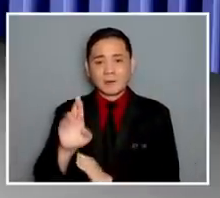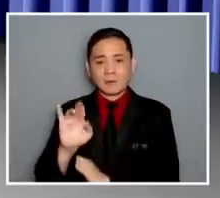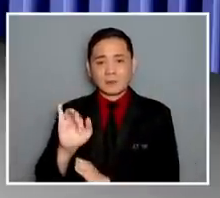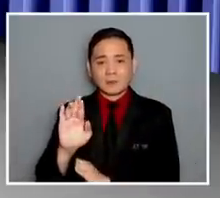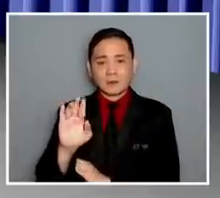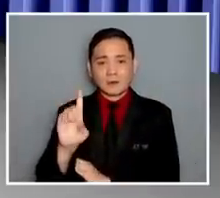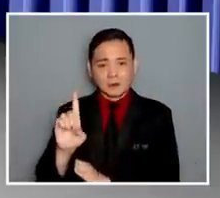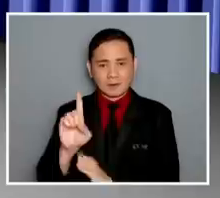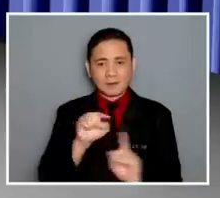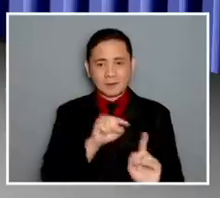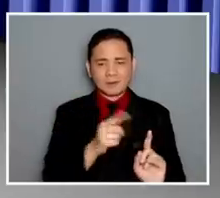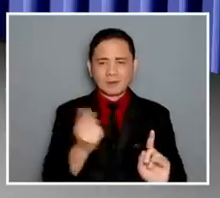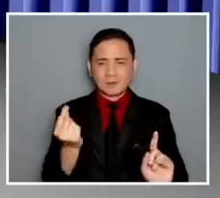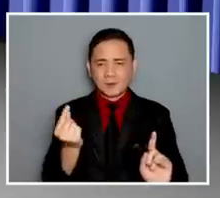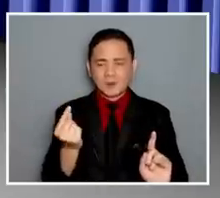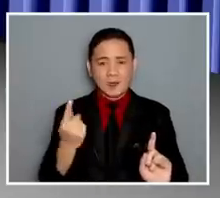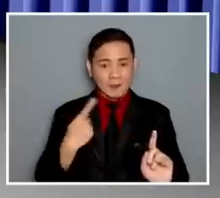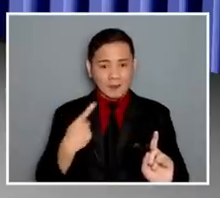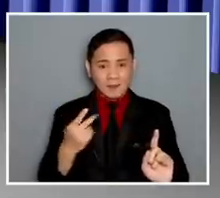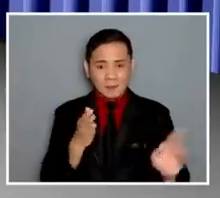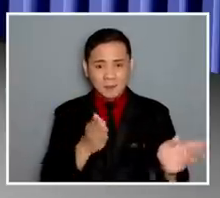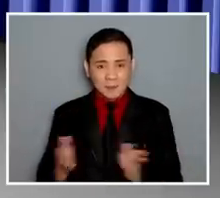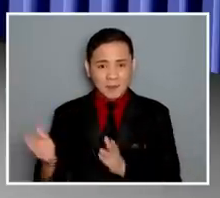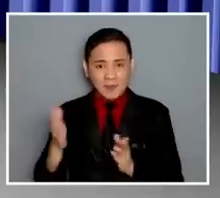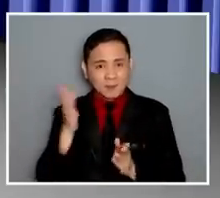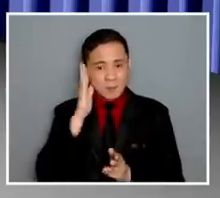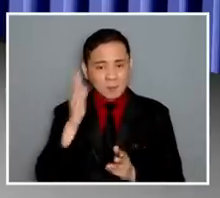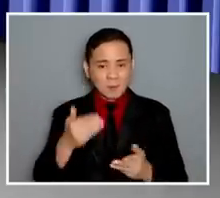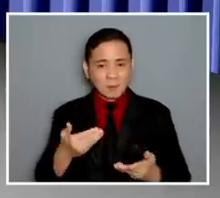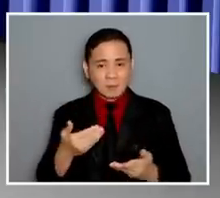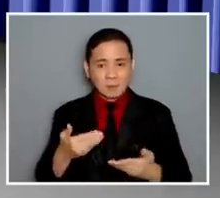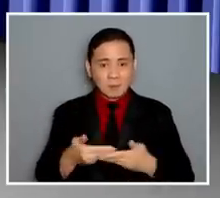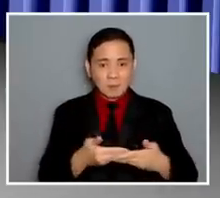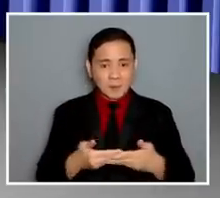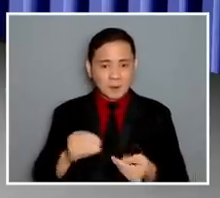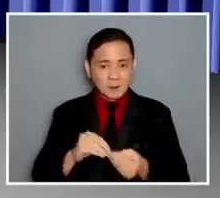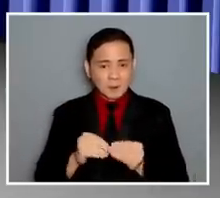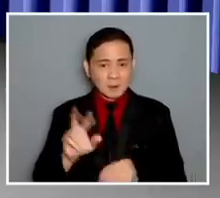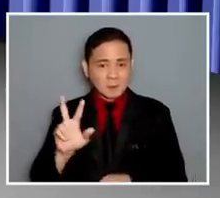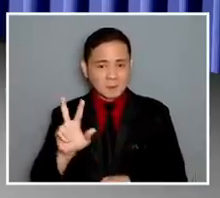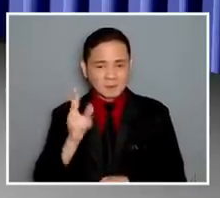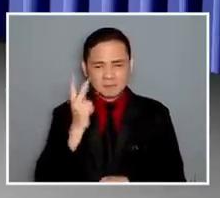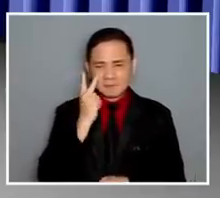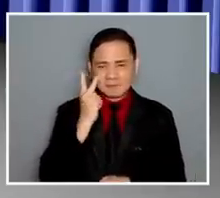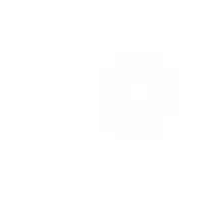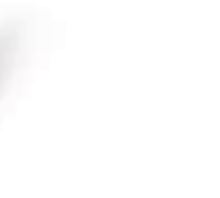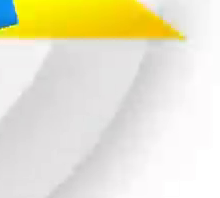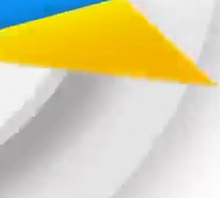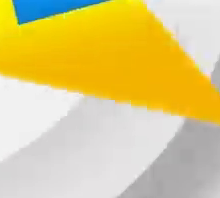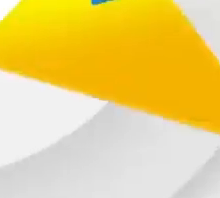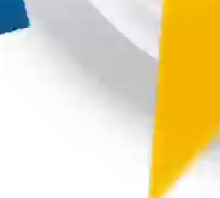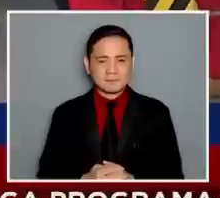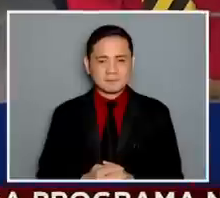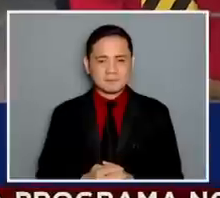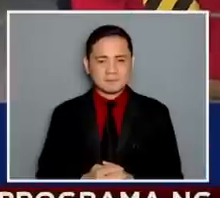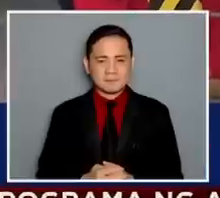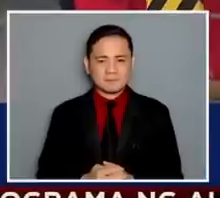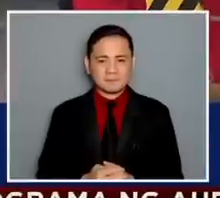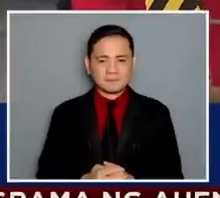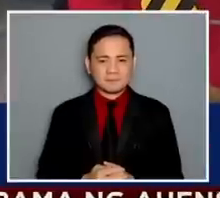kung plano ba niyang magka-baby number 3 ni Sara Labati. Nagpapatrol, Ganiel Krishnan.